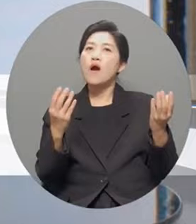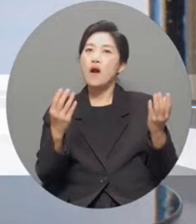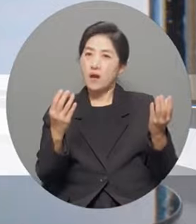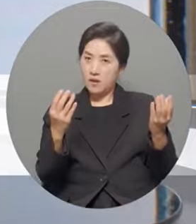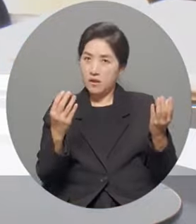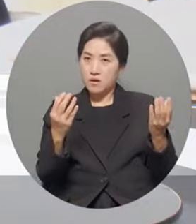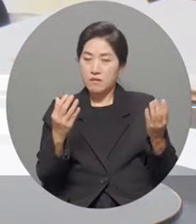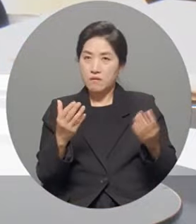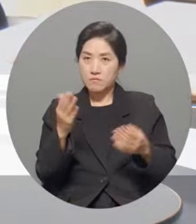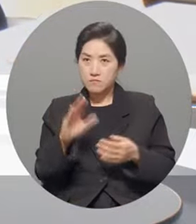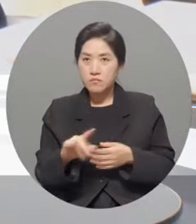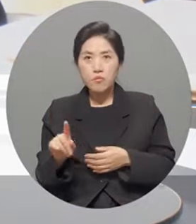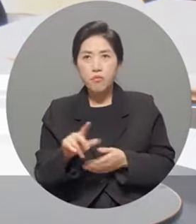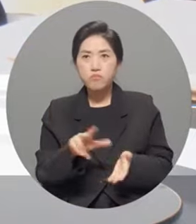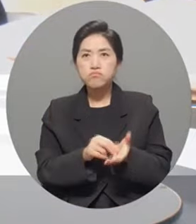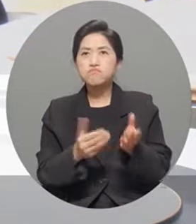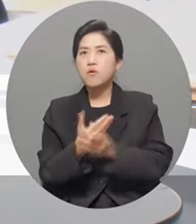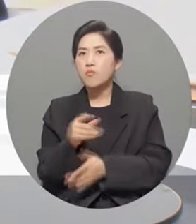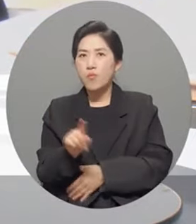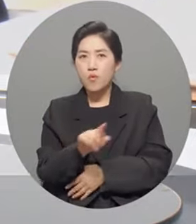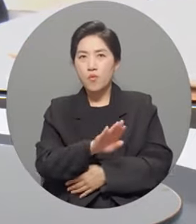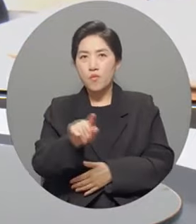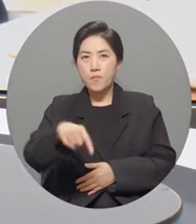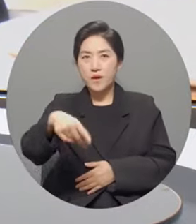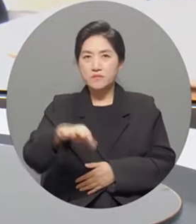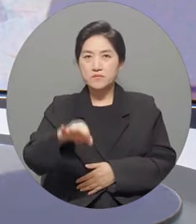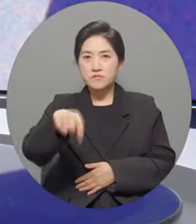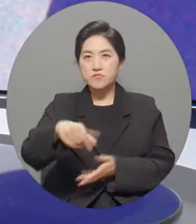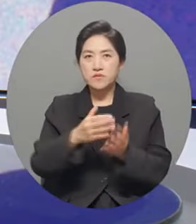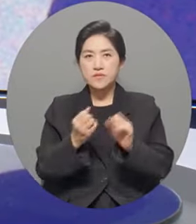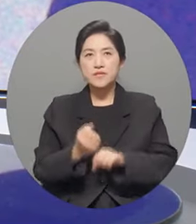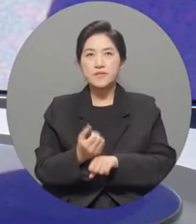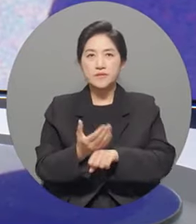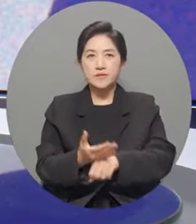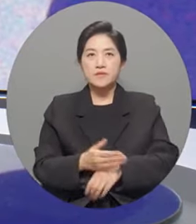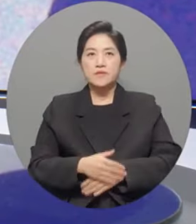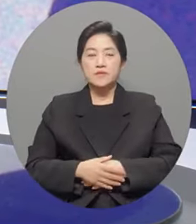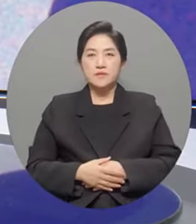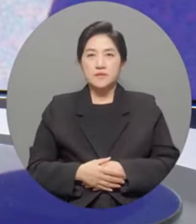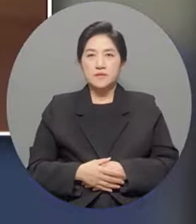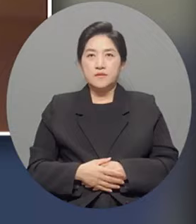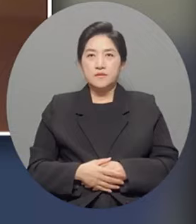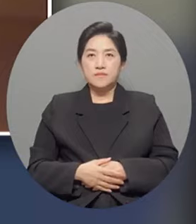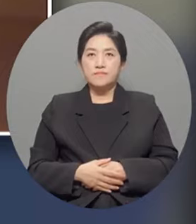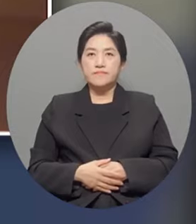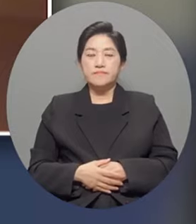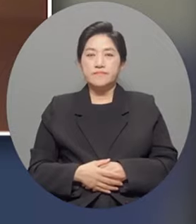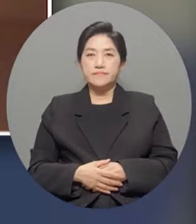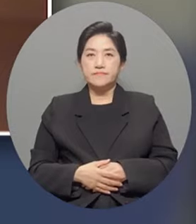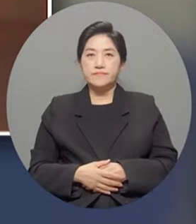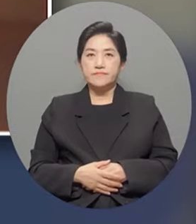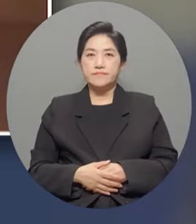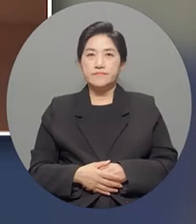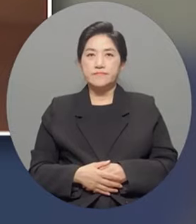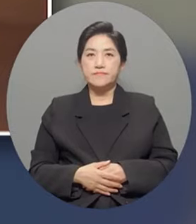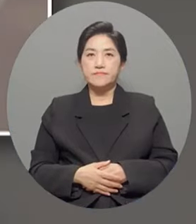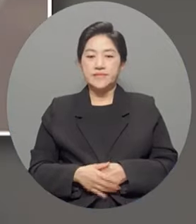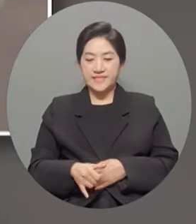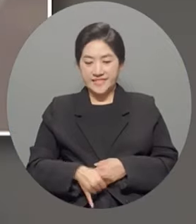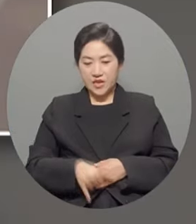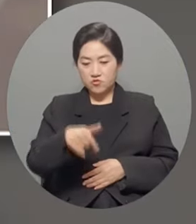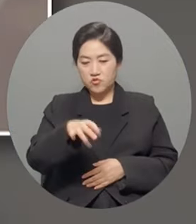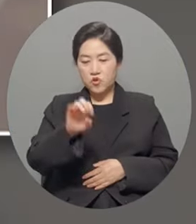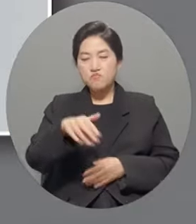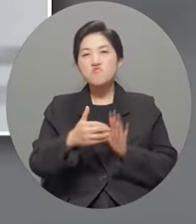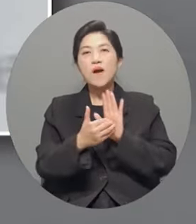있었는데요 대체 무슨 일이 벌어진 건지 백승우 기자가 알아봤습니다 방신 자궁경부